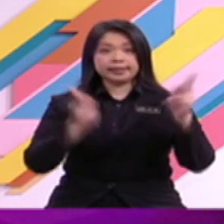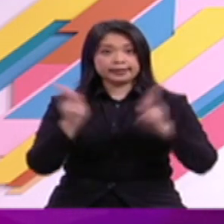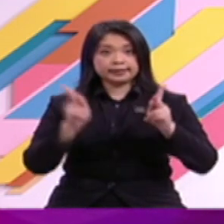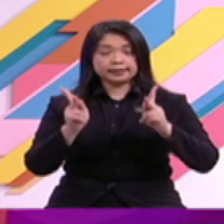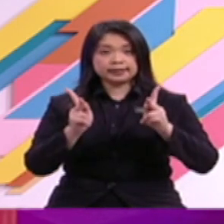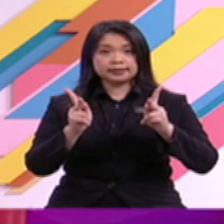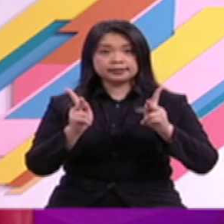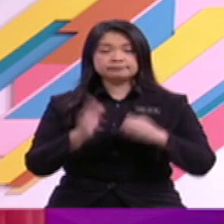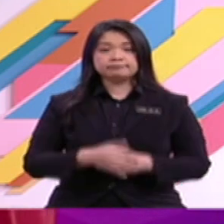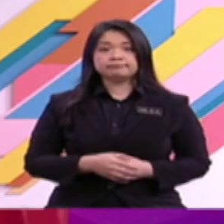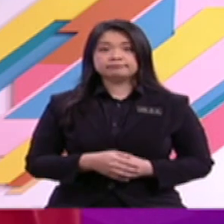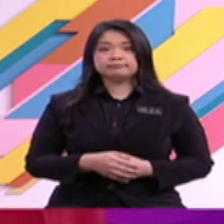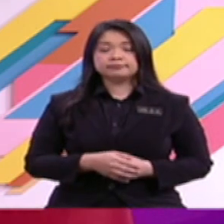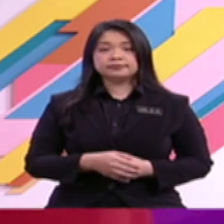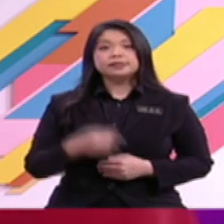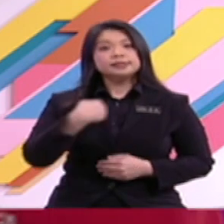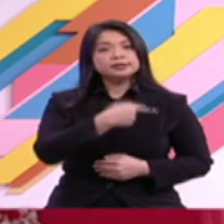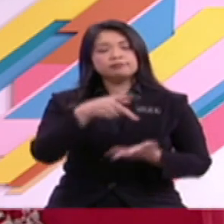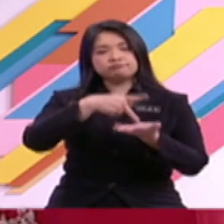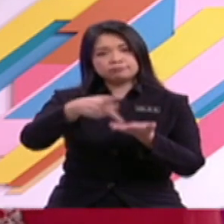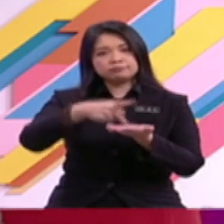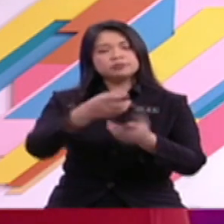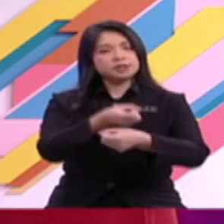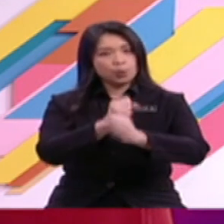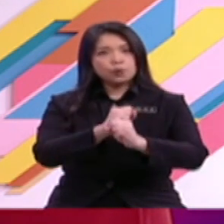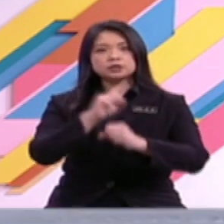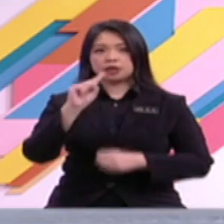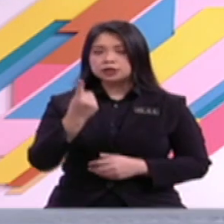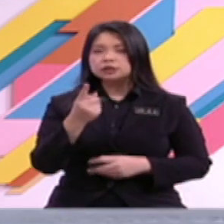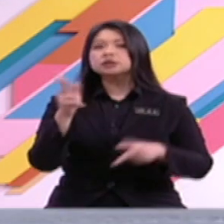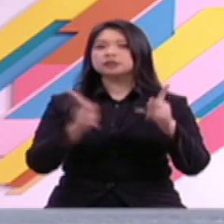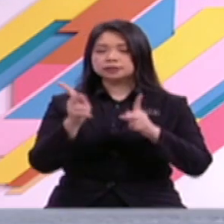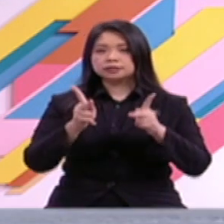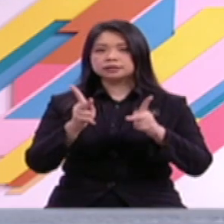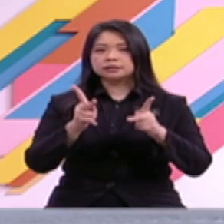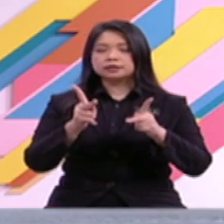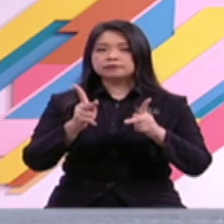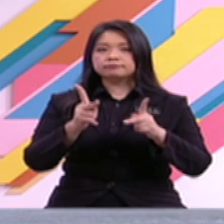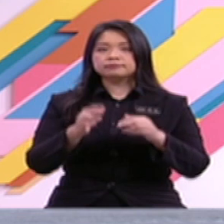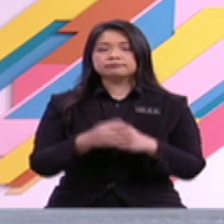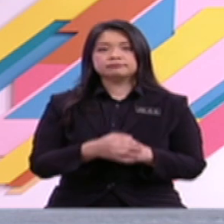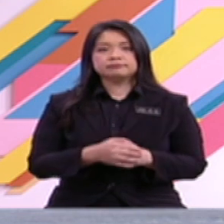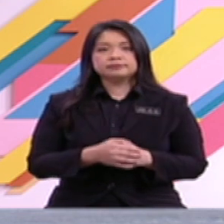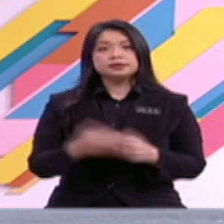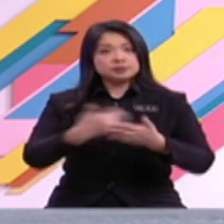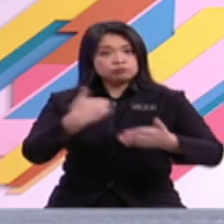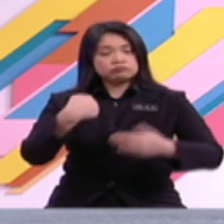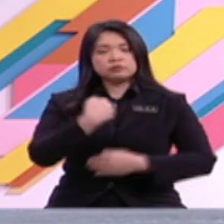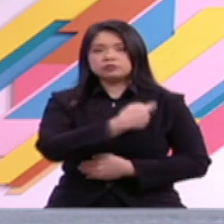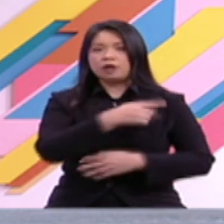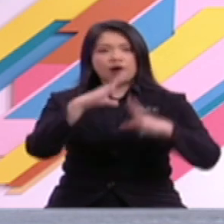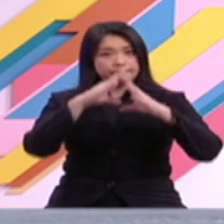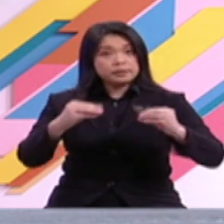membeli kita snack kita bayar sewa jejak bulan selagi kita habis bayar Mbak